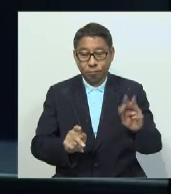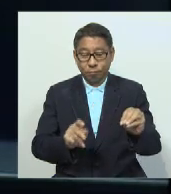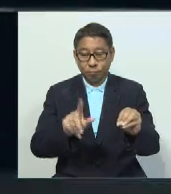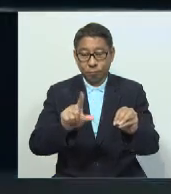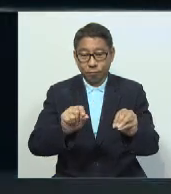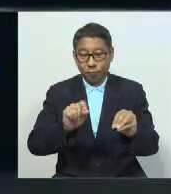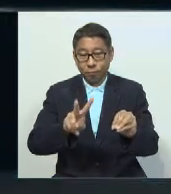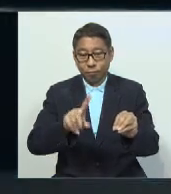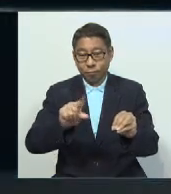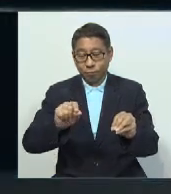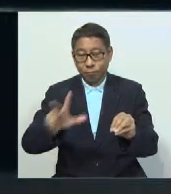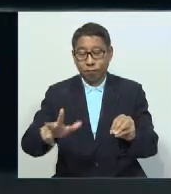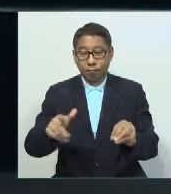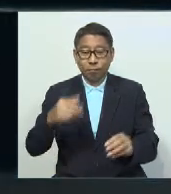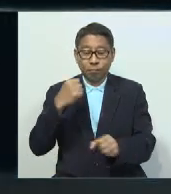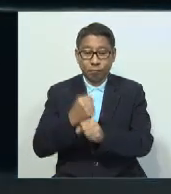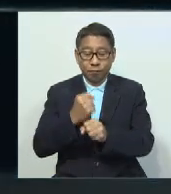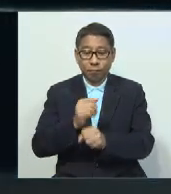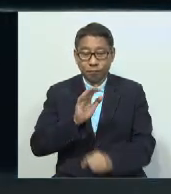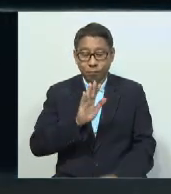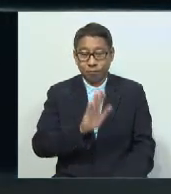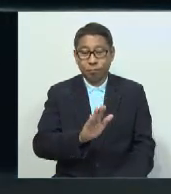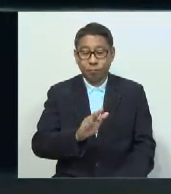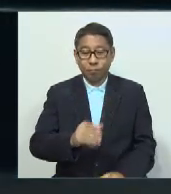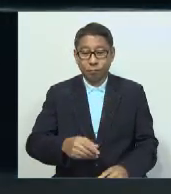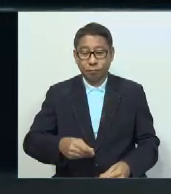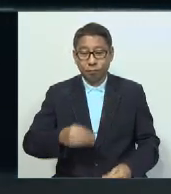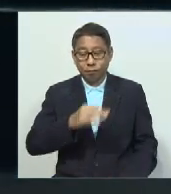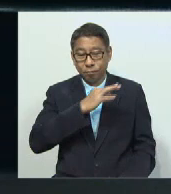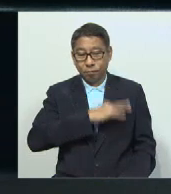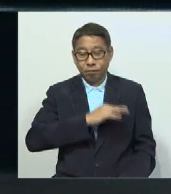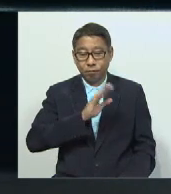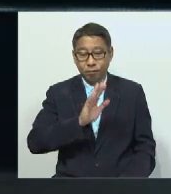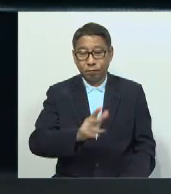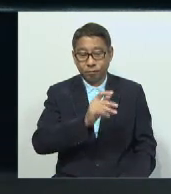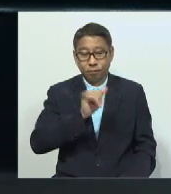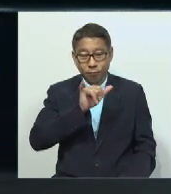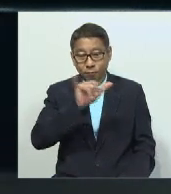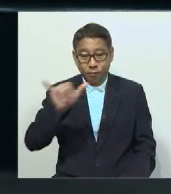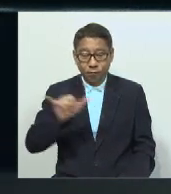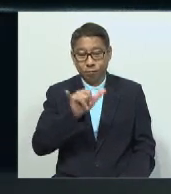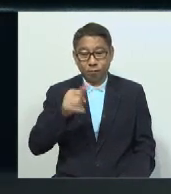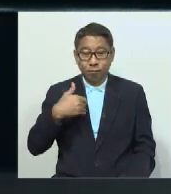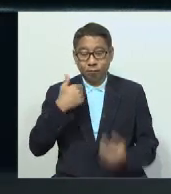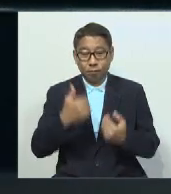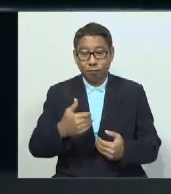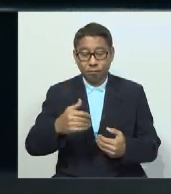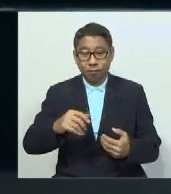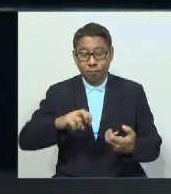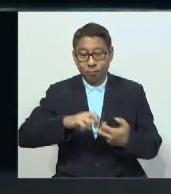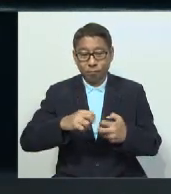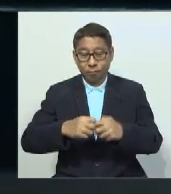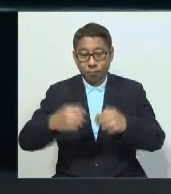23 การกระทำของผู้ถูกร้องเป็นการนำสมาชิกชั้นสูงในพระบรมราชวงศ์เป็นฝักฝ่ายในทางการเมื